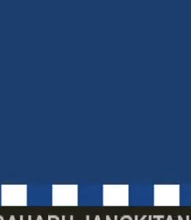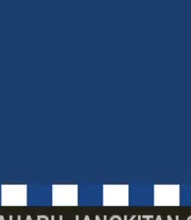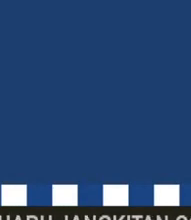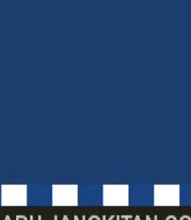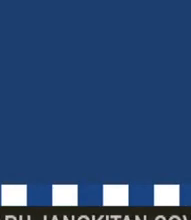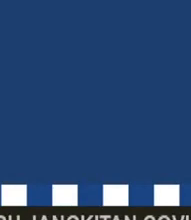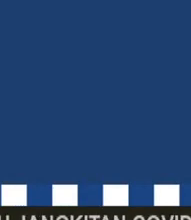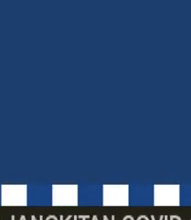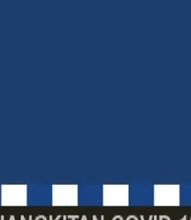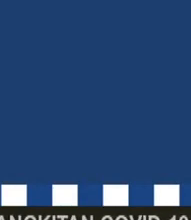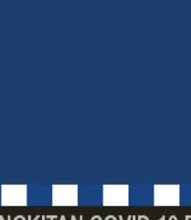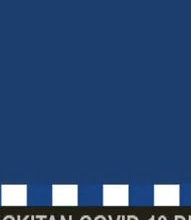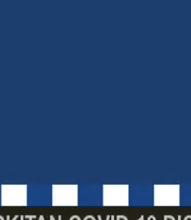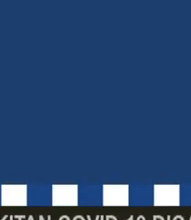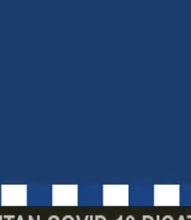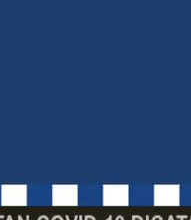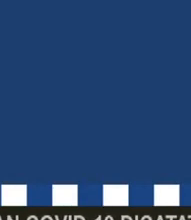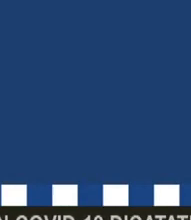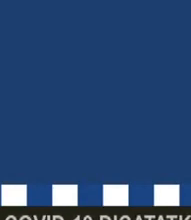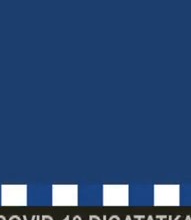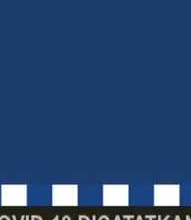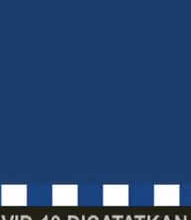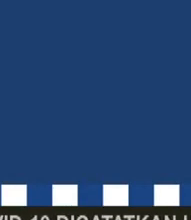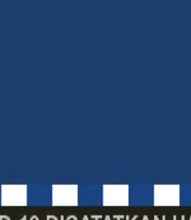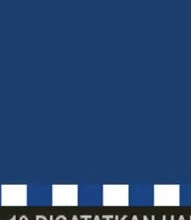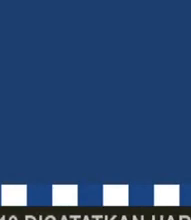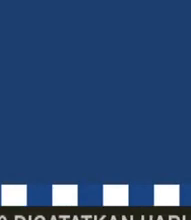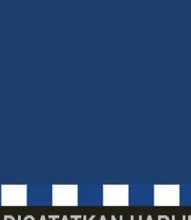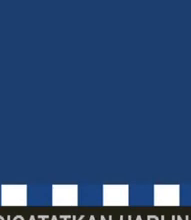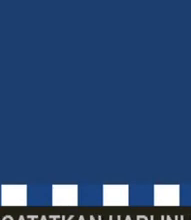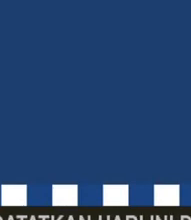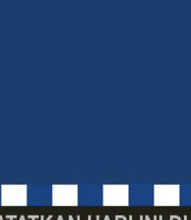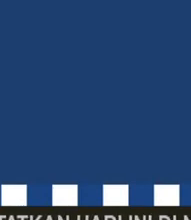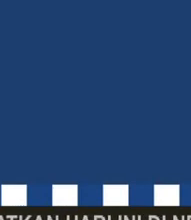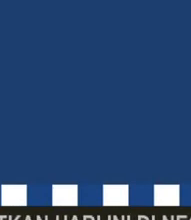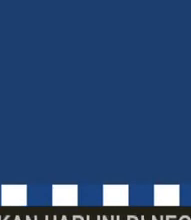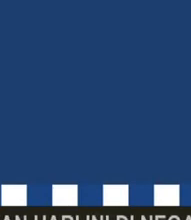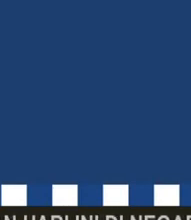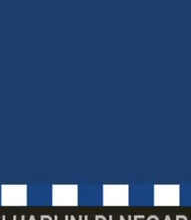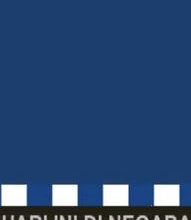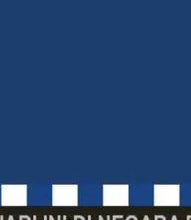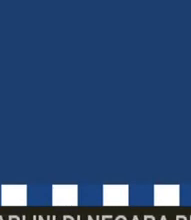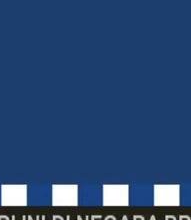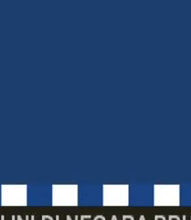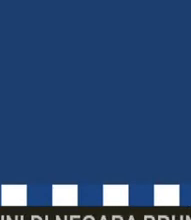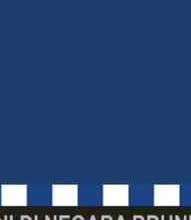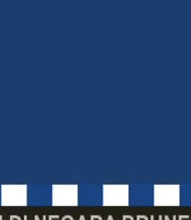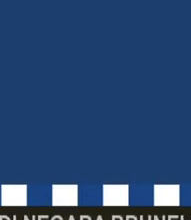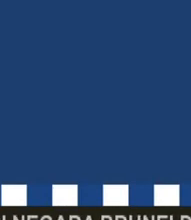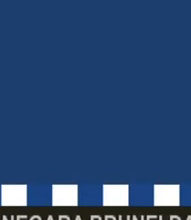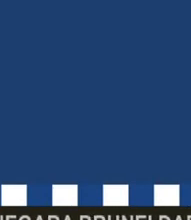Hai forum saudara 42 tahun memegang Kak pengenalan pintar 5143 4879